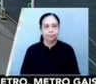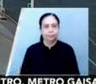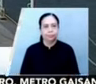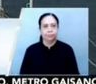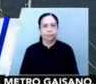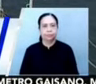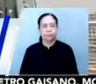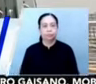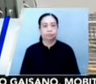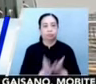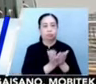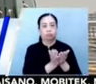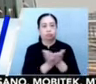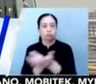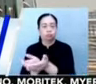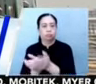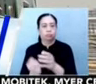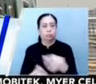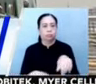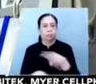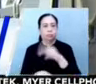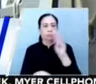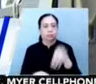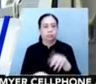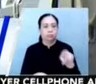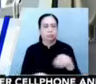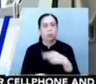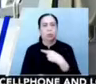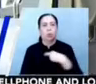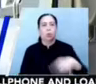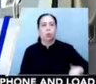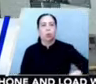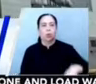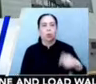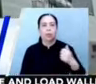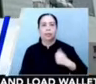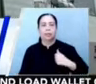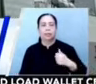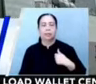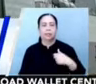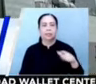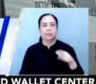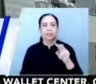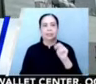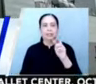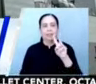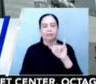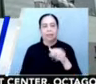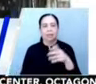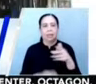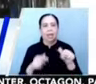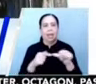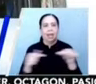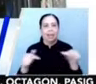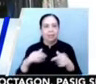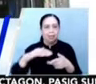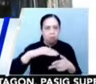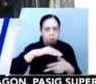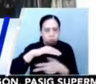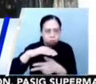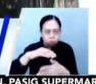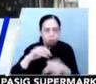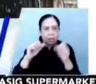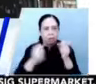Dumaong na sa Maynila ang warship ng Royal Canadian Navy na HMCS Montreal na anti-submarine at anti-surface at kaya magdala